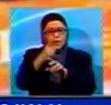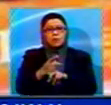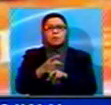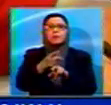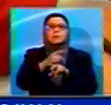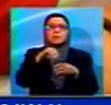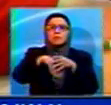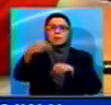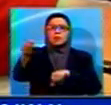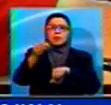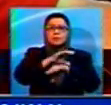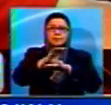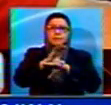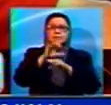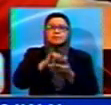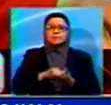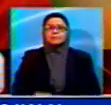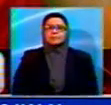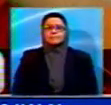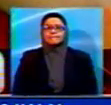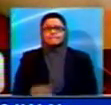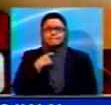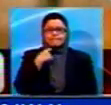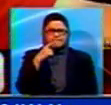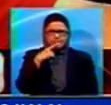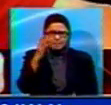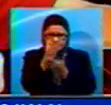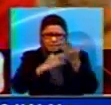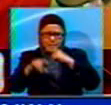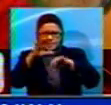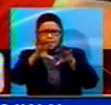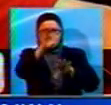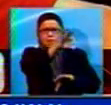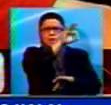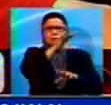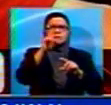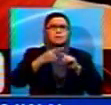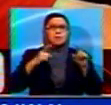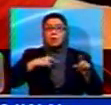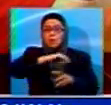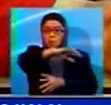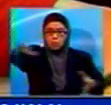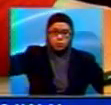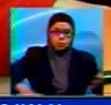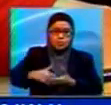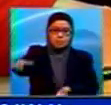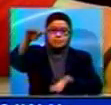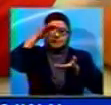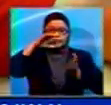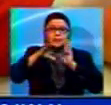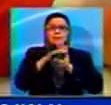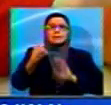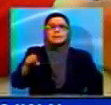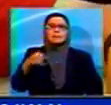berkenaan r r s nak ambil semua penat ROM S dah jadi kita